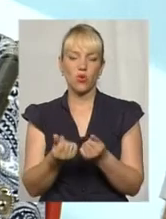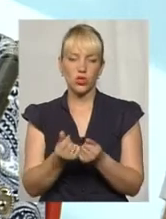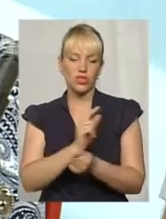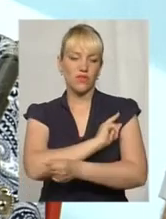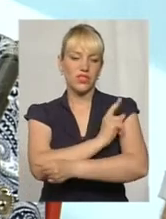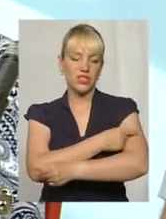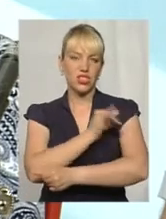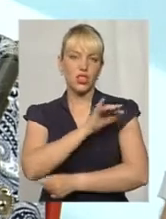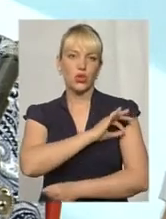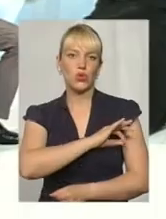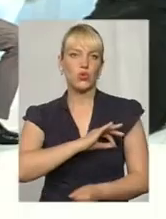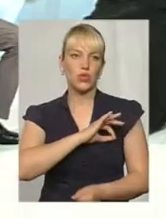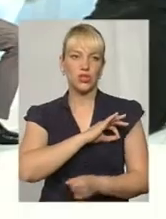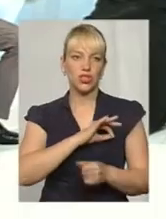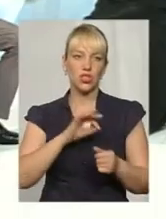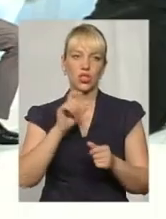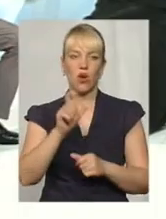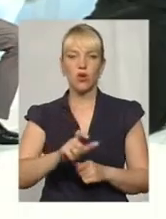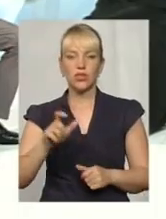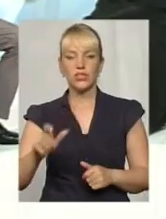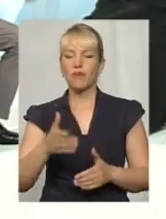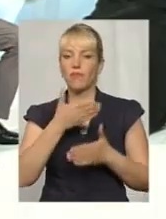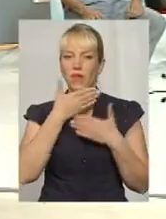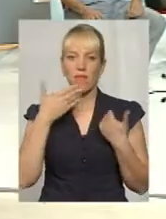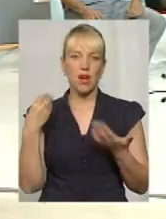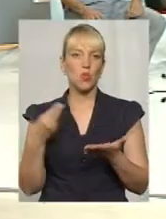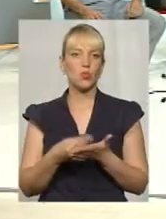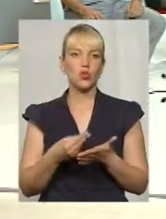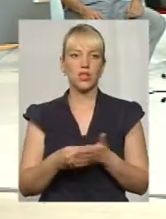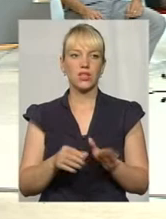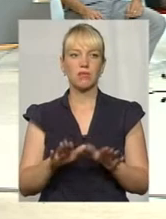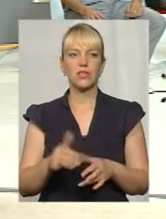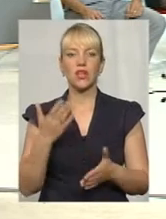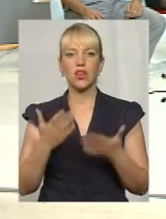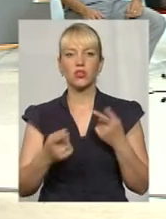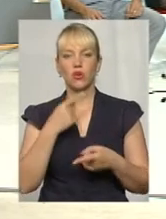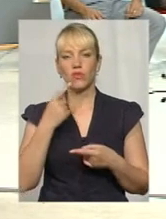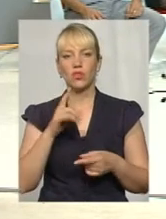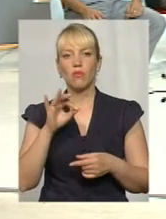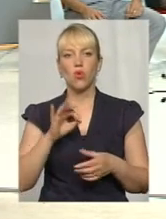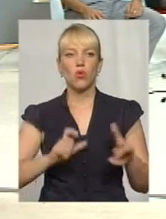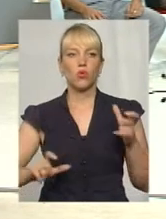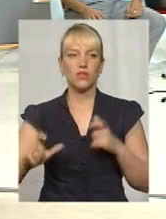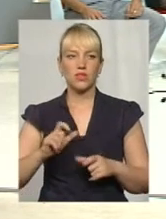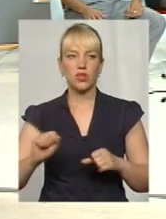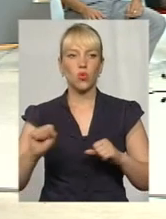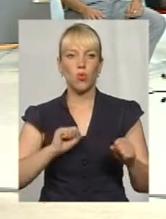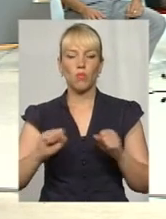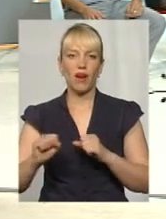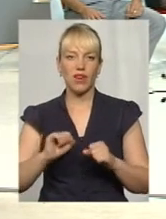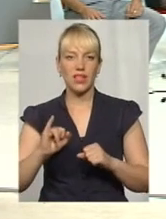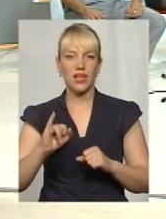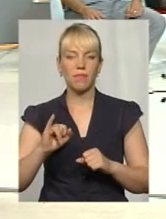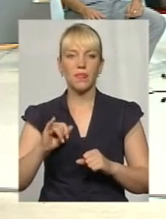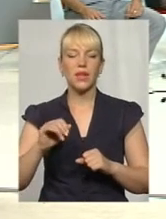Тобто бюджетних місць немає в академії. Немає. А якщо говорити про університет управління та права, тут яка ситуація? В Хмельницькому університеті управління